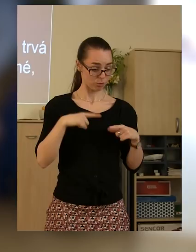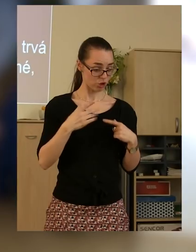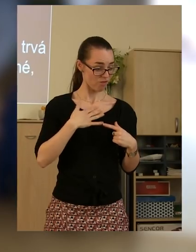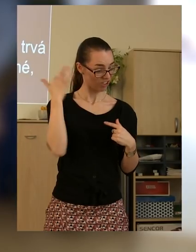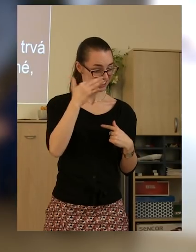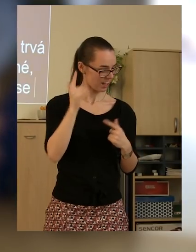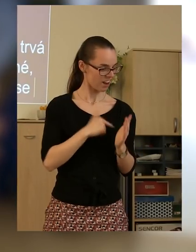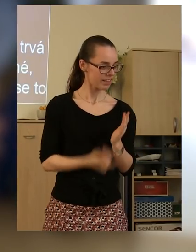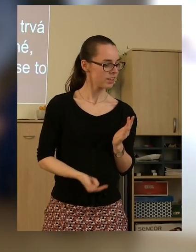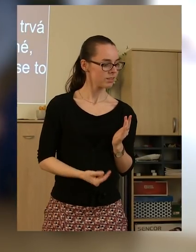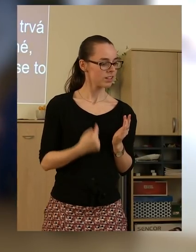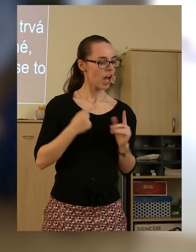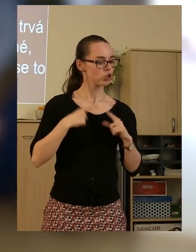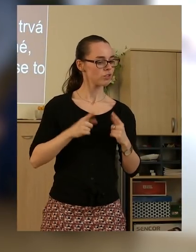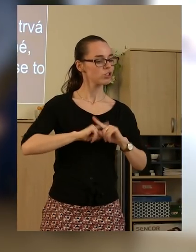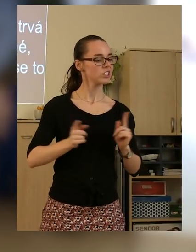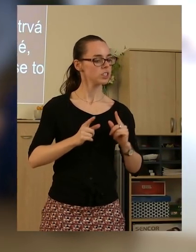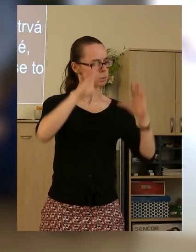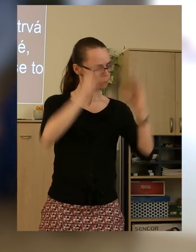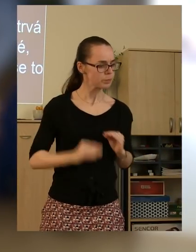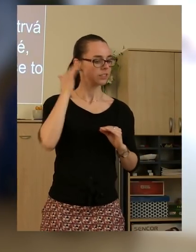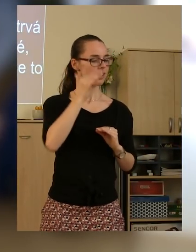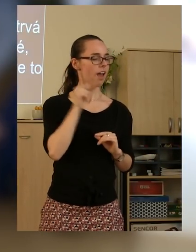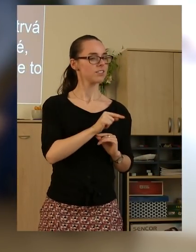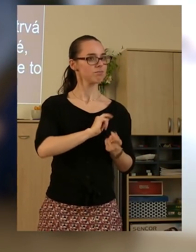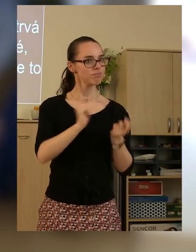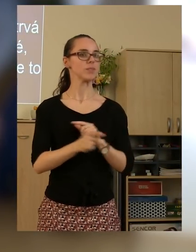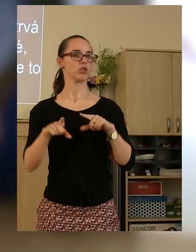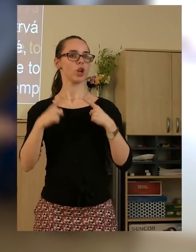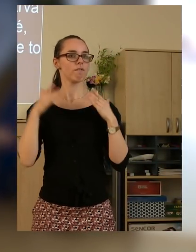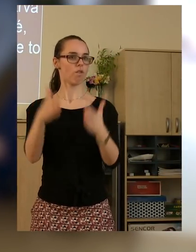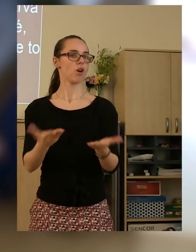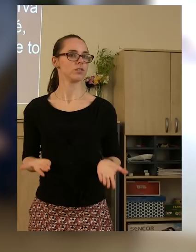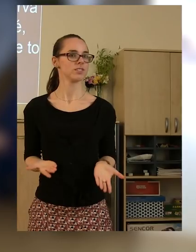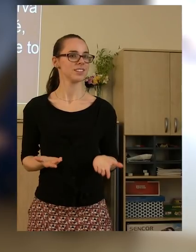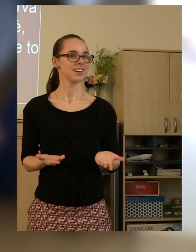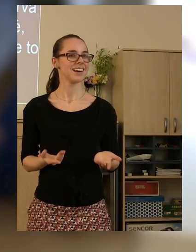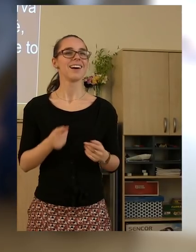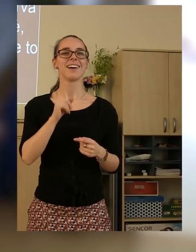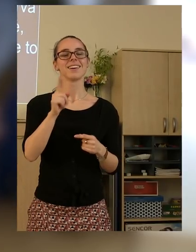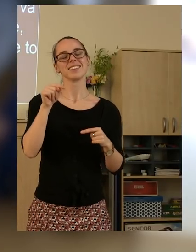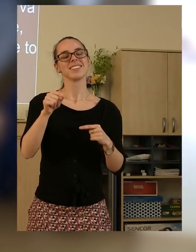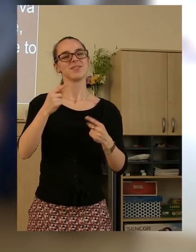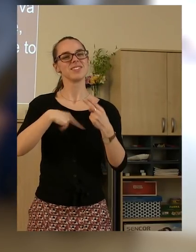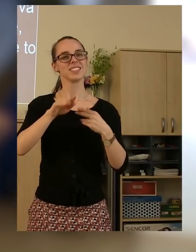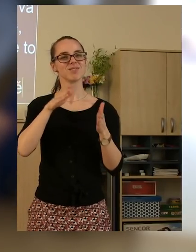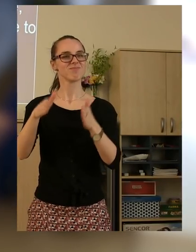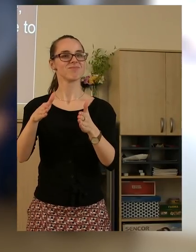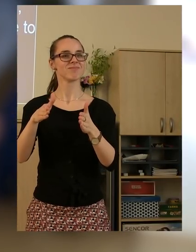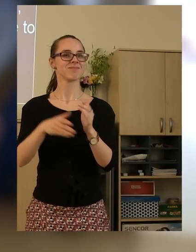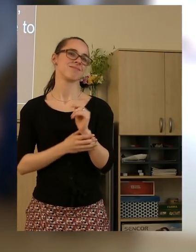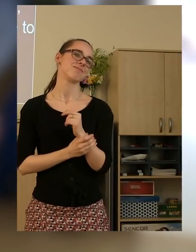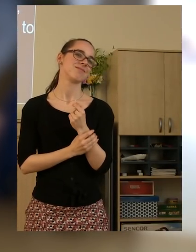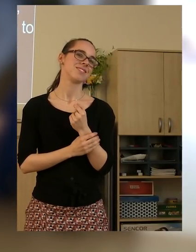ku podivu naše empirické zkušenosti o tom spíš přesvědčují nás o tom, že to je takhle. Že ten sen je